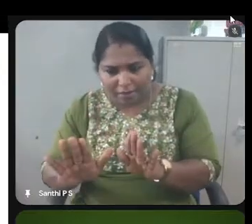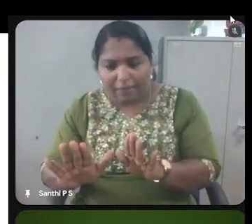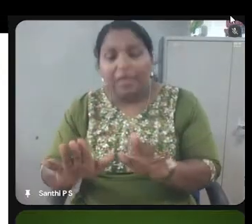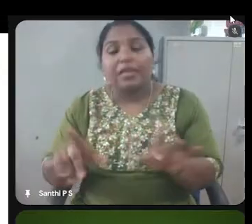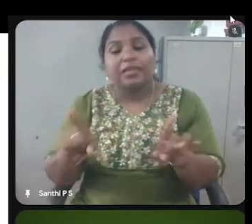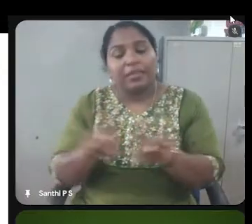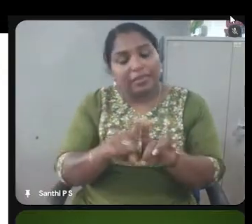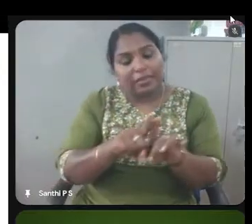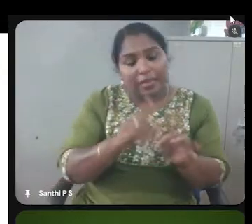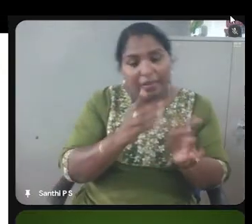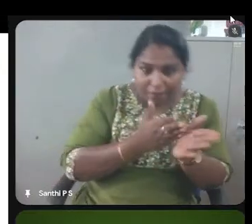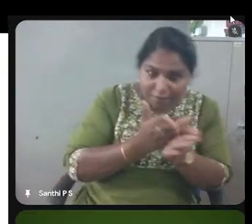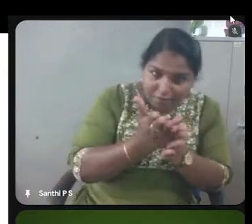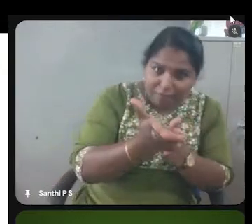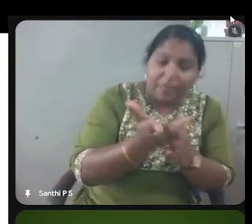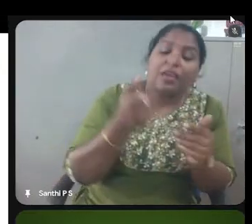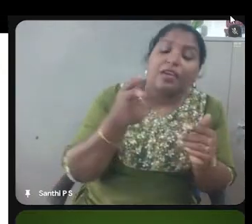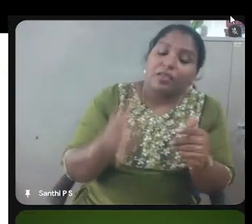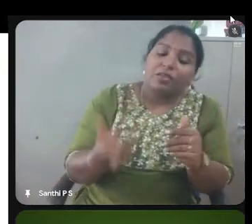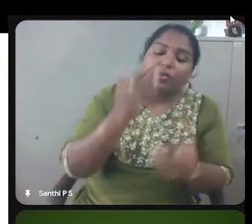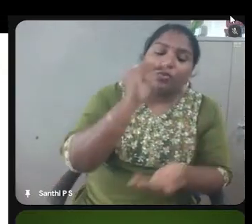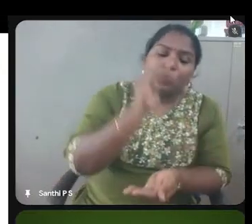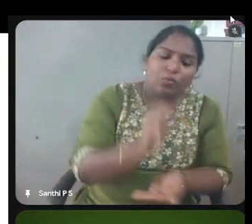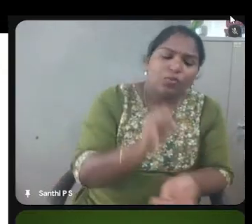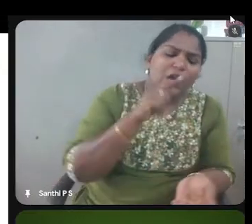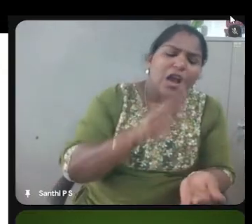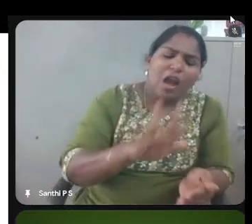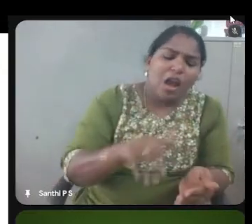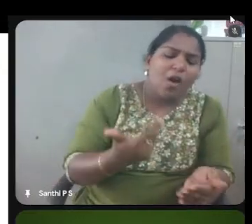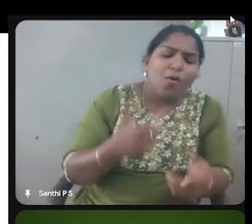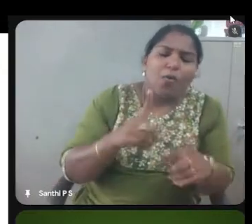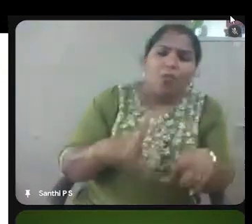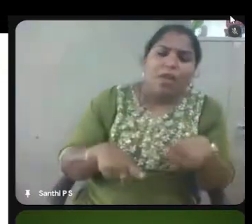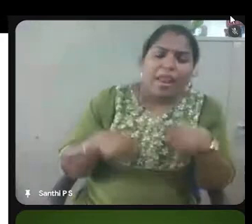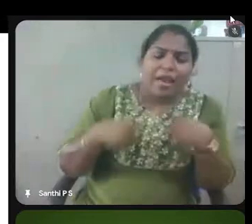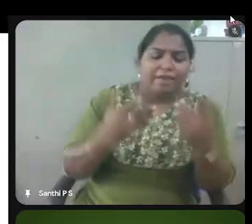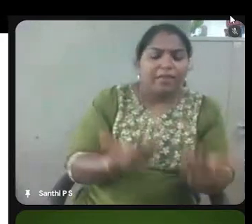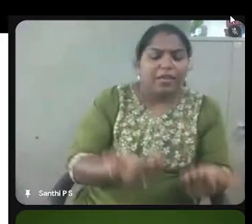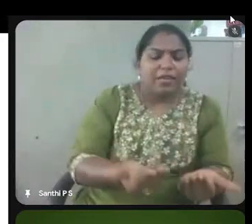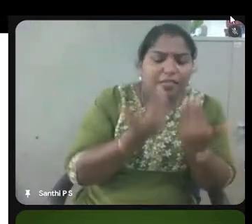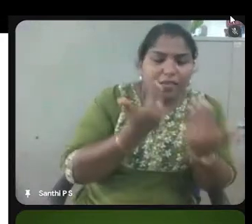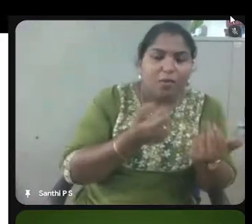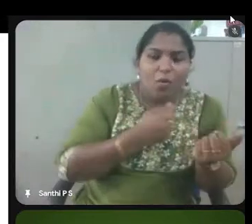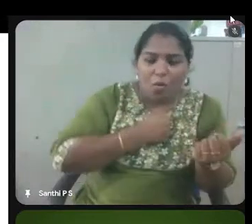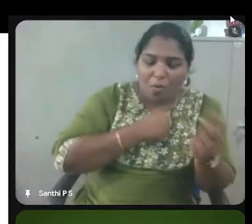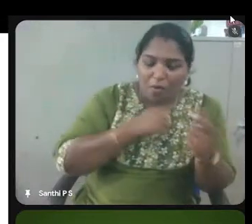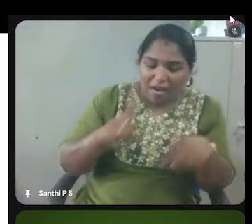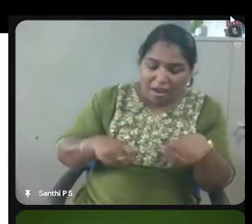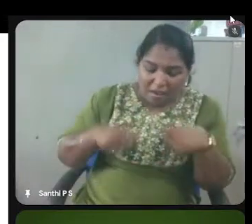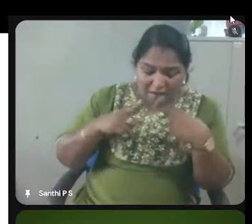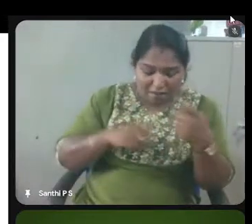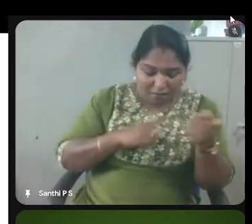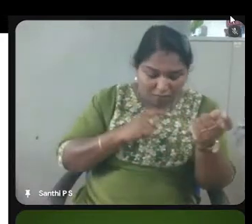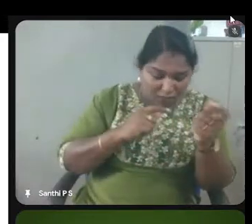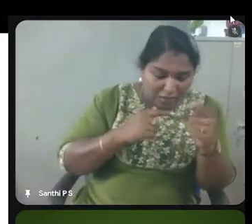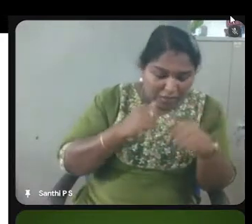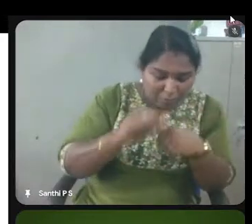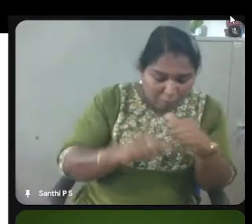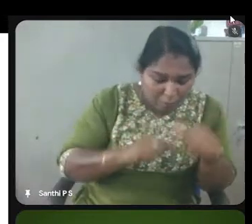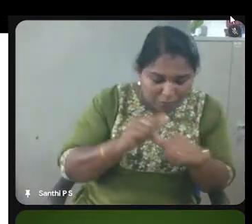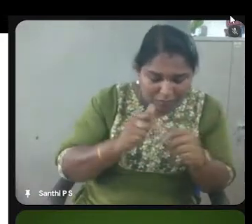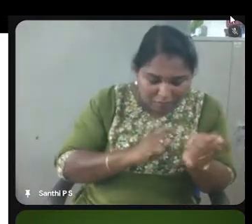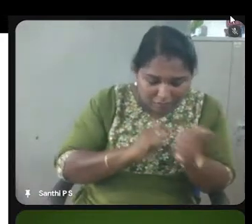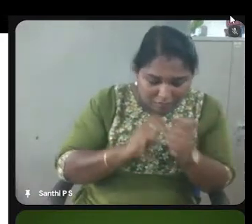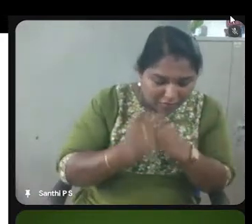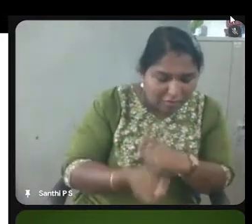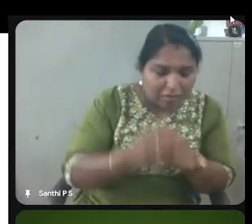കണ്ടീഷൻ വരുമ്പം എങ്ങനെയാണ് നമുക്ക് നമ്മുടെ ജീവിത ശൈലി നമുക്ക് മാറ്റി ഈ കുട്ടികൾക്ക് എങ്ങനെ വ്യത്യാസം